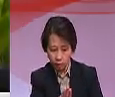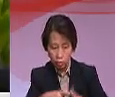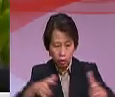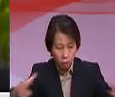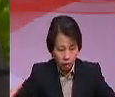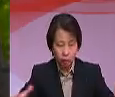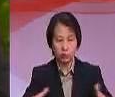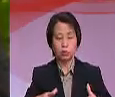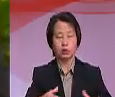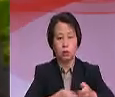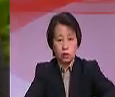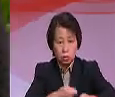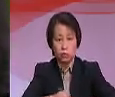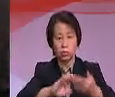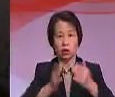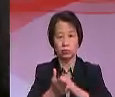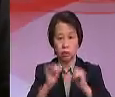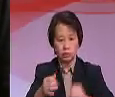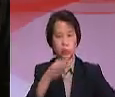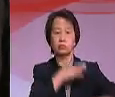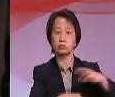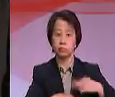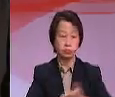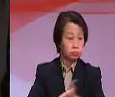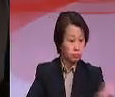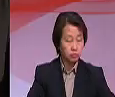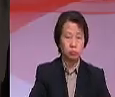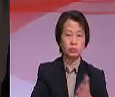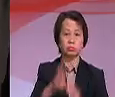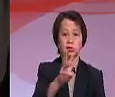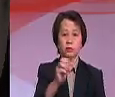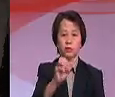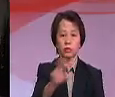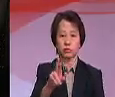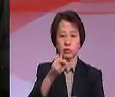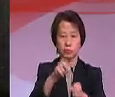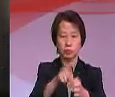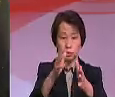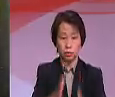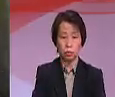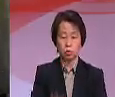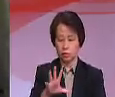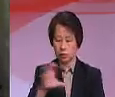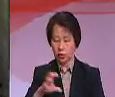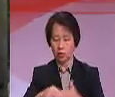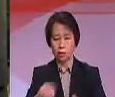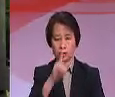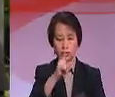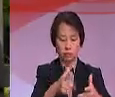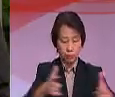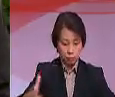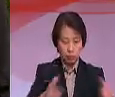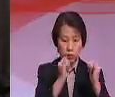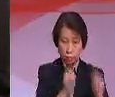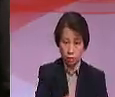perluasan kebun komuniti. Ia dijangka memanfaatkan hampir 60,000 peserta, RM500 untuk pengusaha kebun